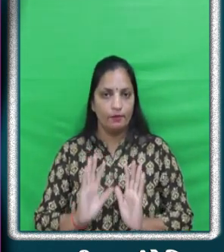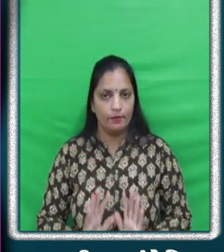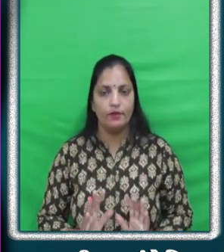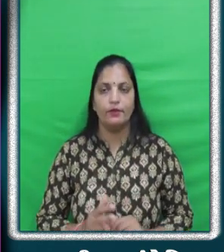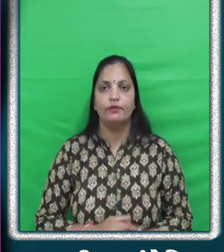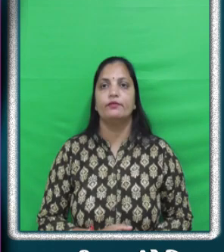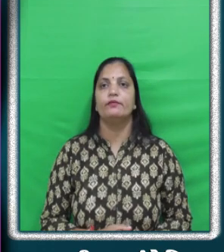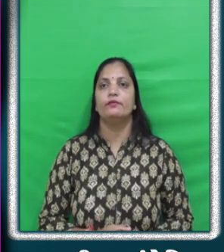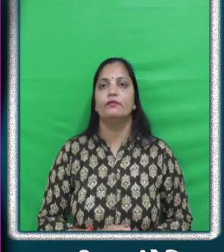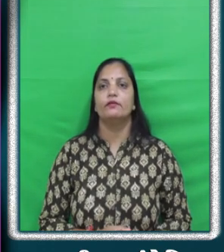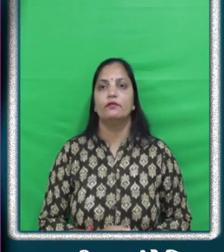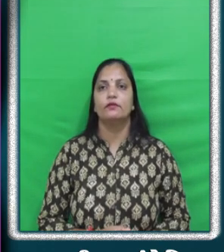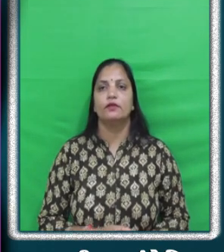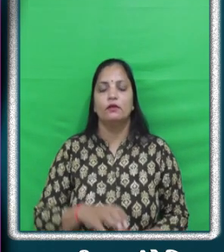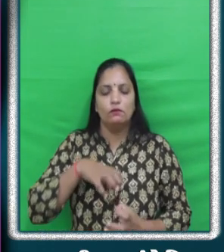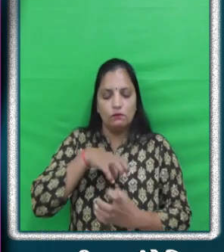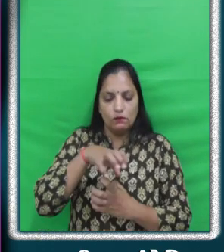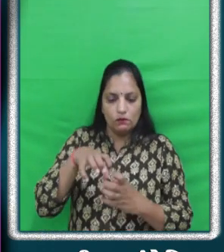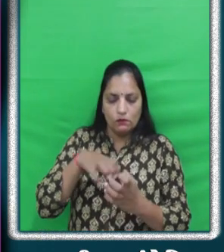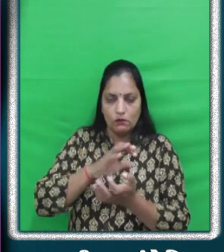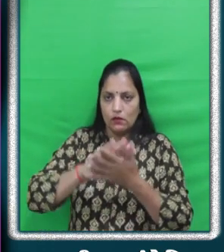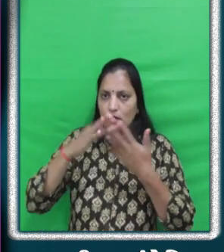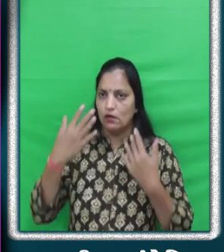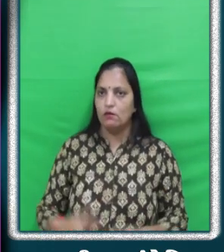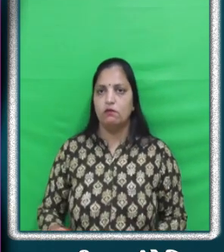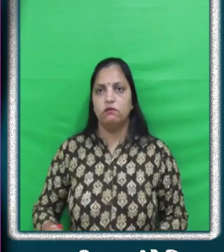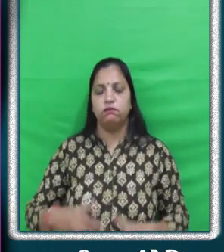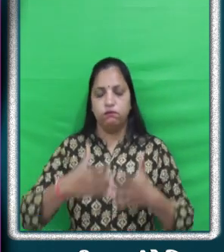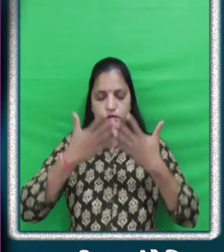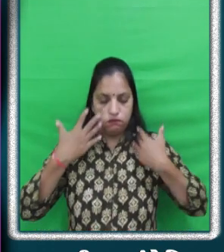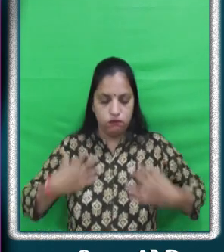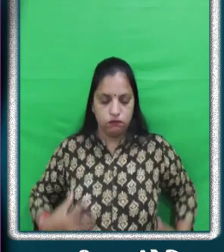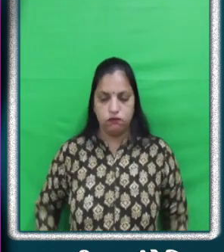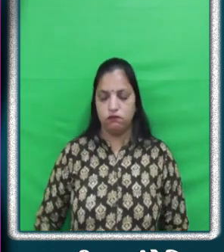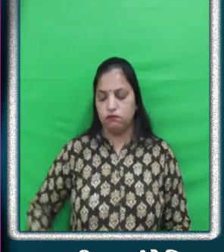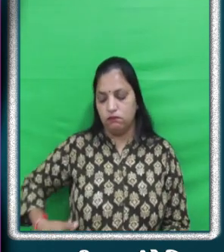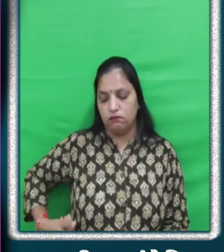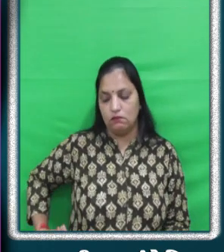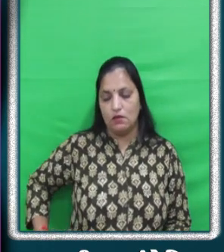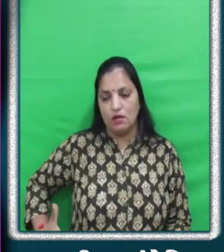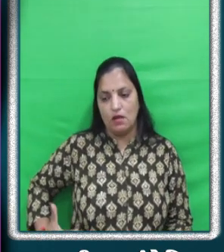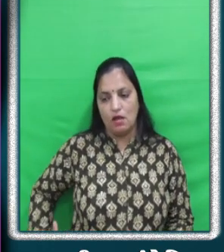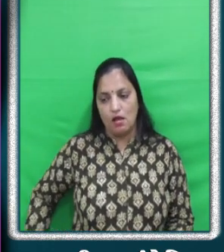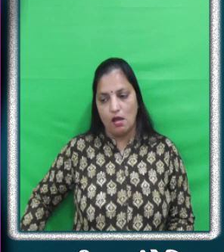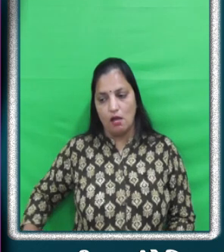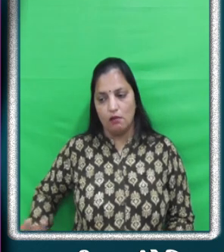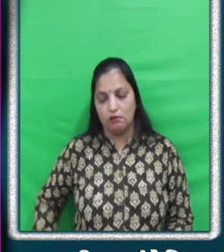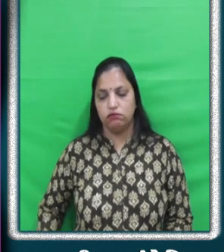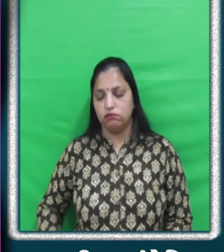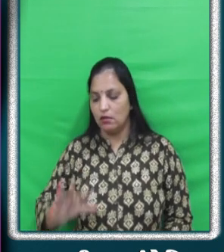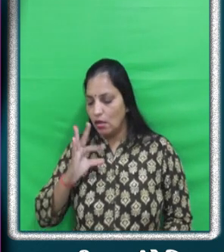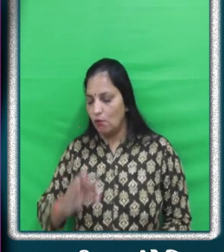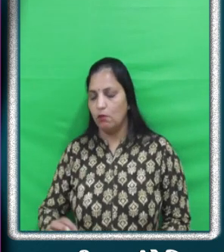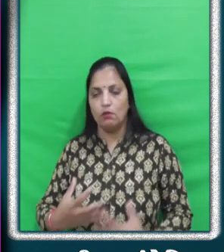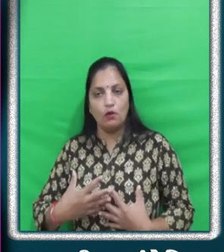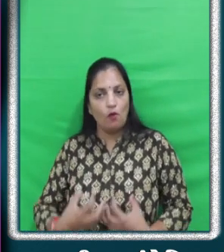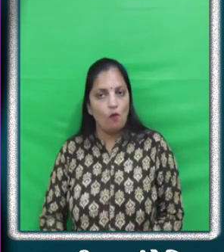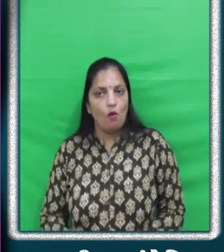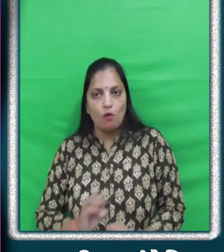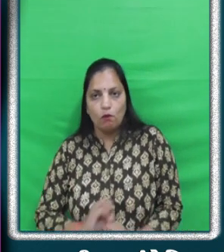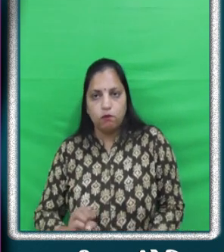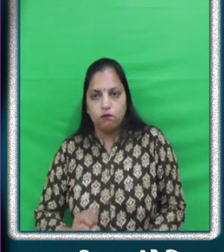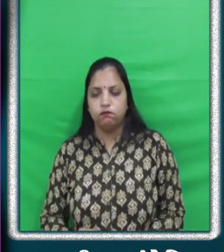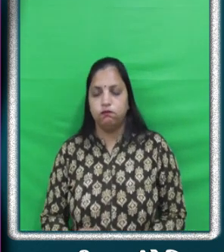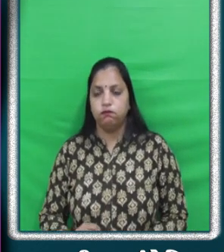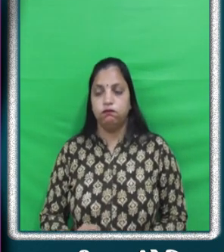જે ઉત્સર્ગ પદાર્થો જે બન્યા છે તેનો શું કરવાનો છે, હવે શરીરમાંથી નિકાલ કરવાનો છે. તેને શરીરને તેની આવશ્યકતા નથી, કેમ